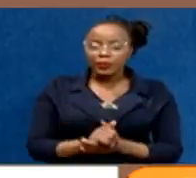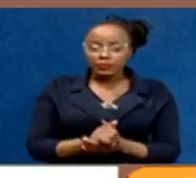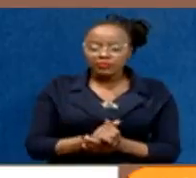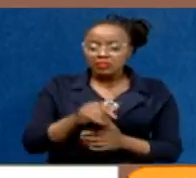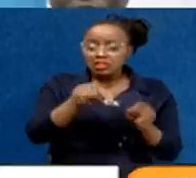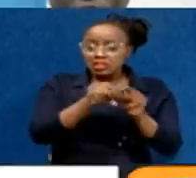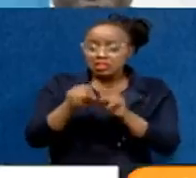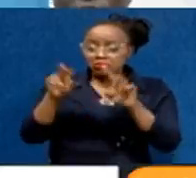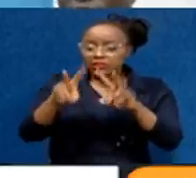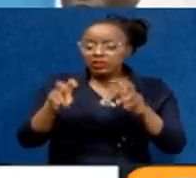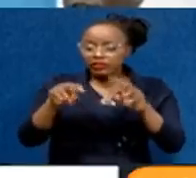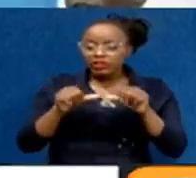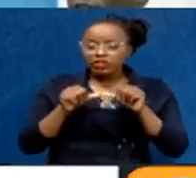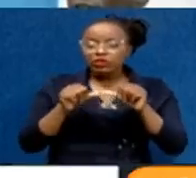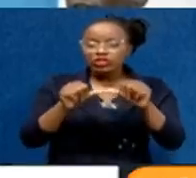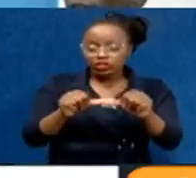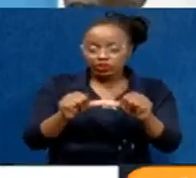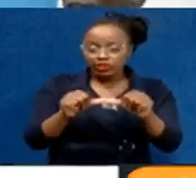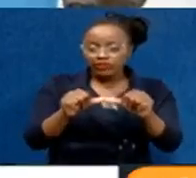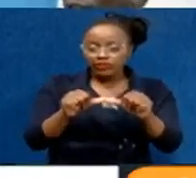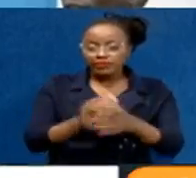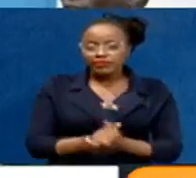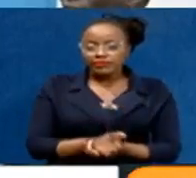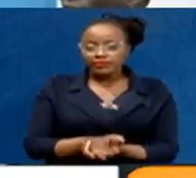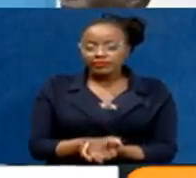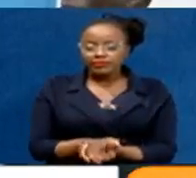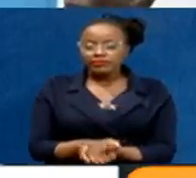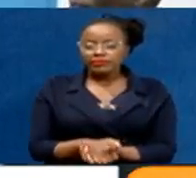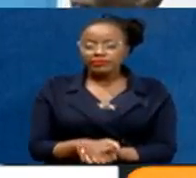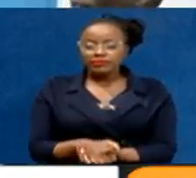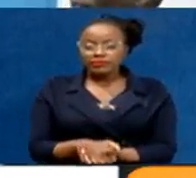huku uchunguzi ukiendelea. Maria Nyambura, Runinga ya Citizen.